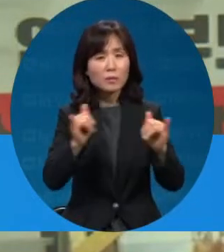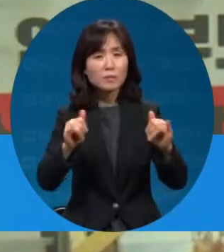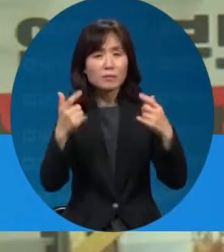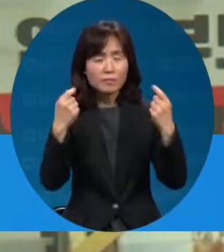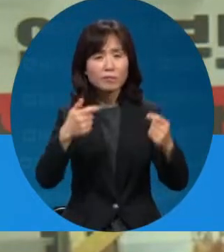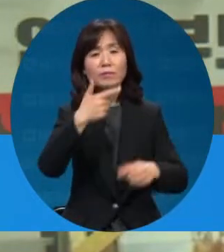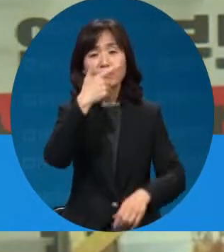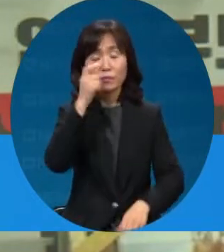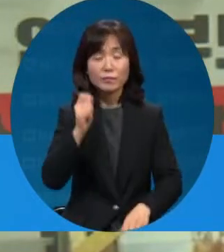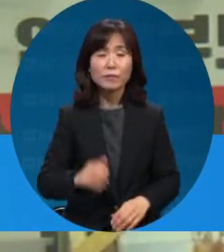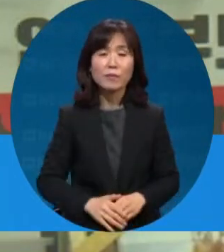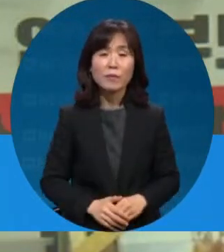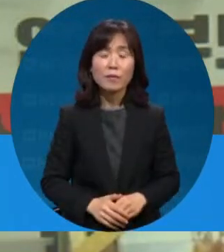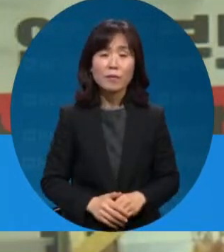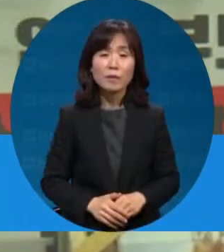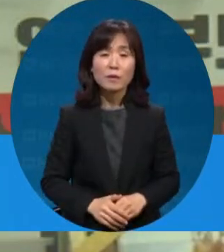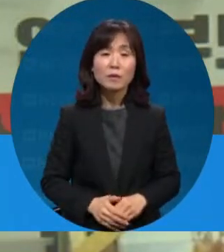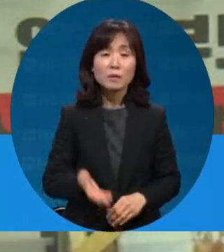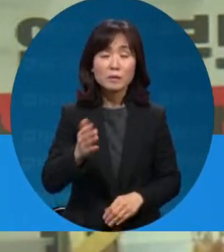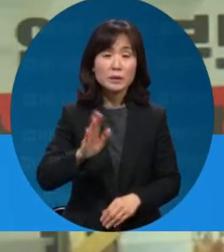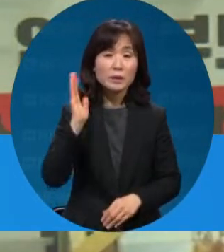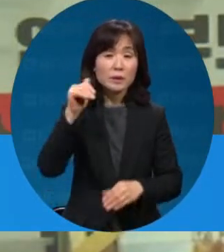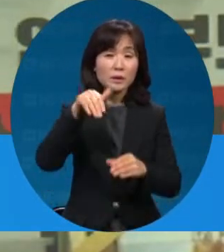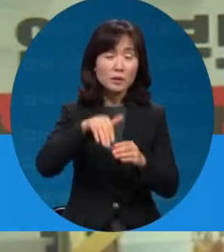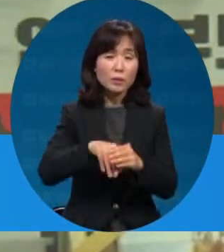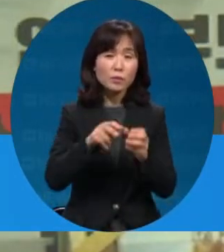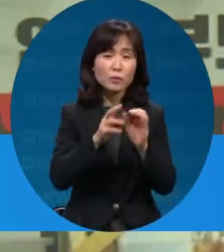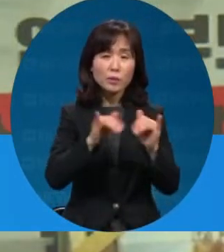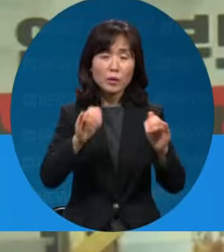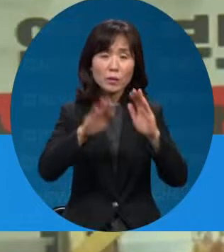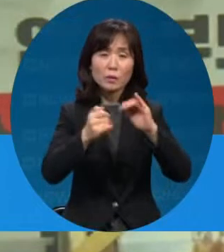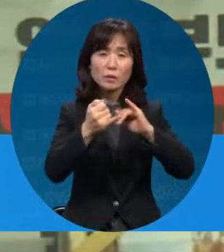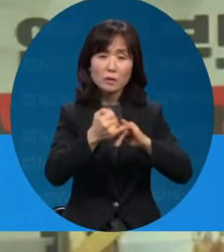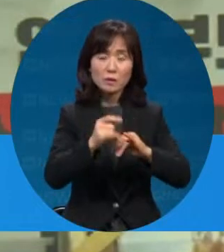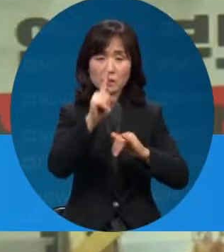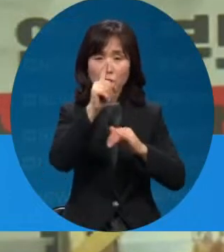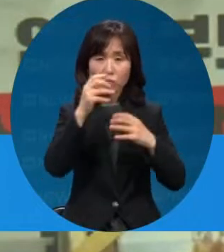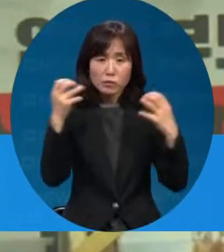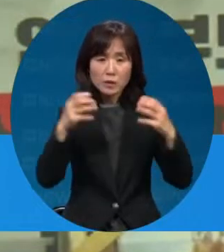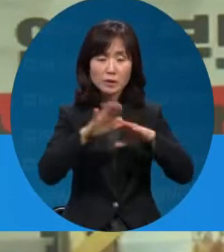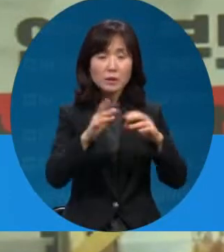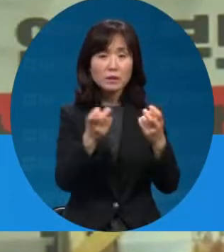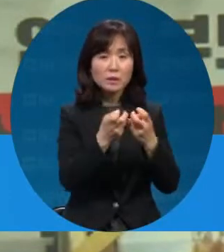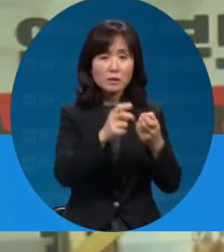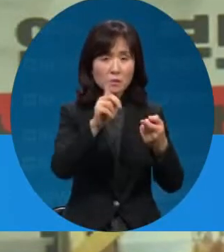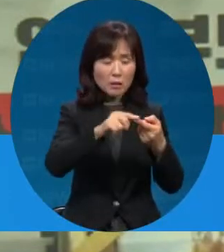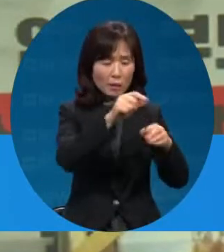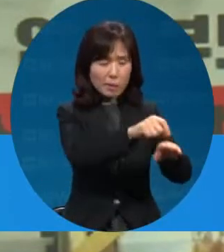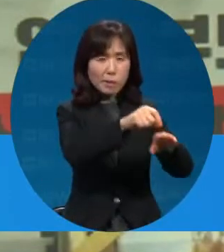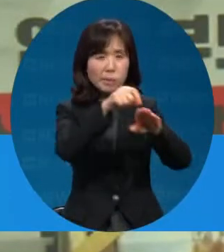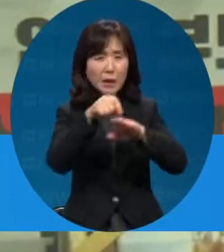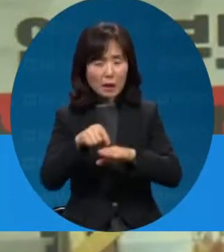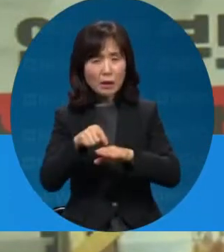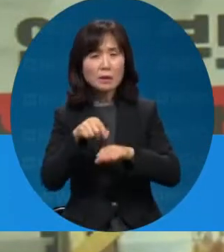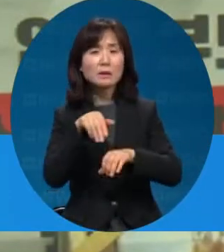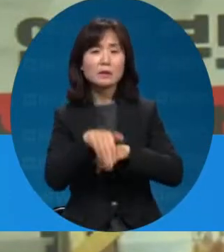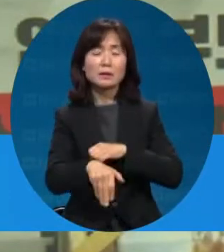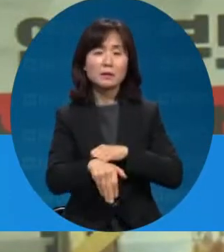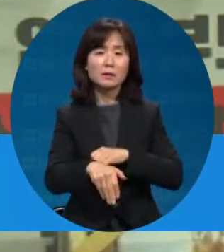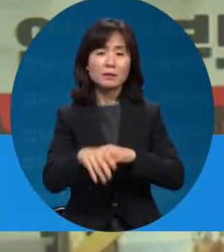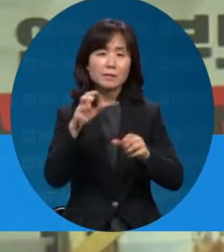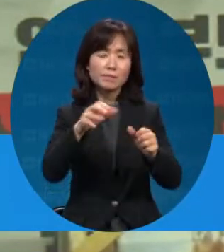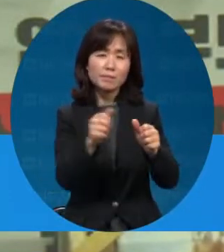열악하기만 합니다. 하지만 대선 후보들의 공약은 정부 대책을 그대로 가져오는 수준에 머물 뿐 학대 예방을